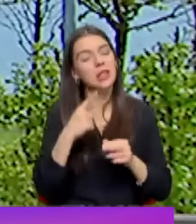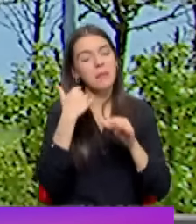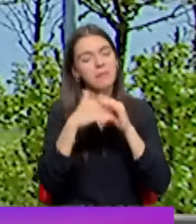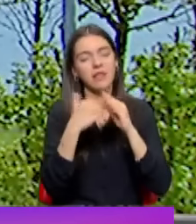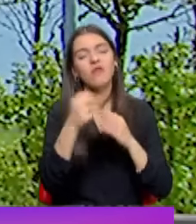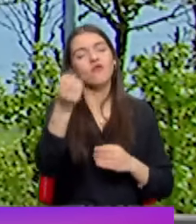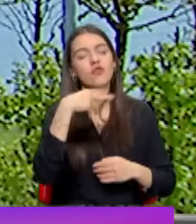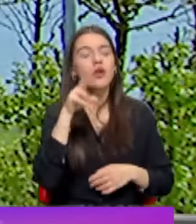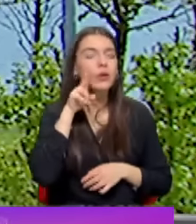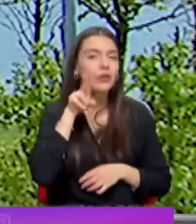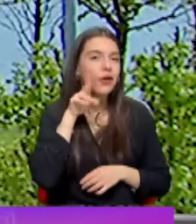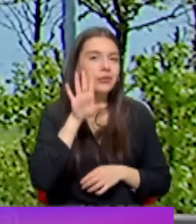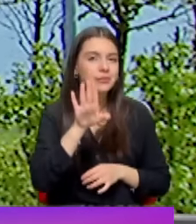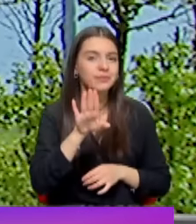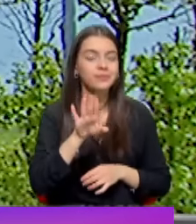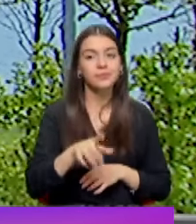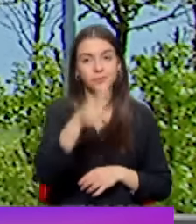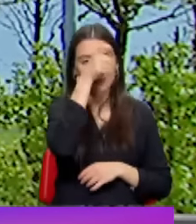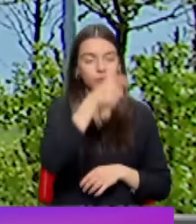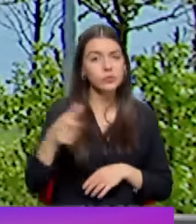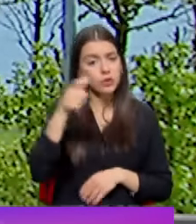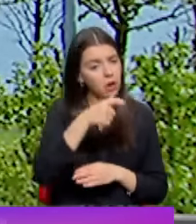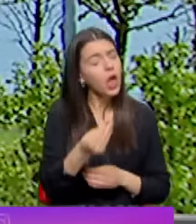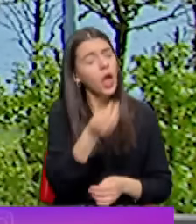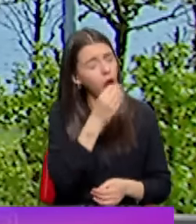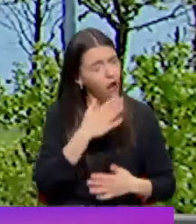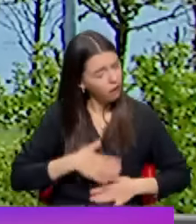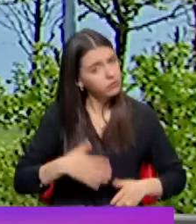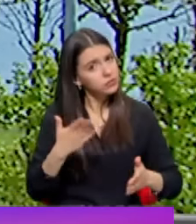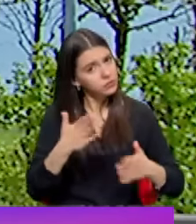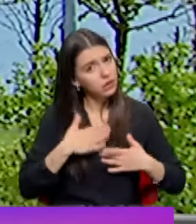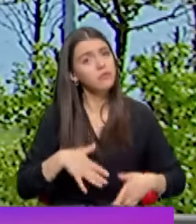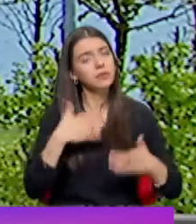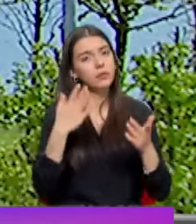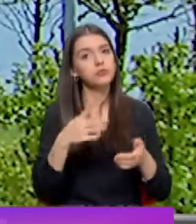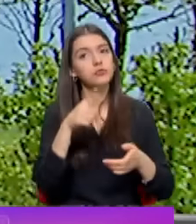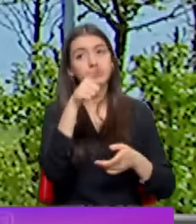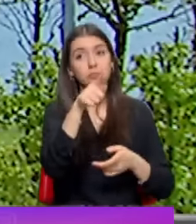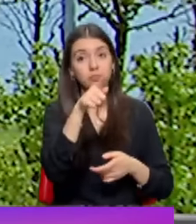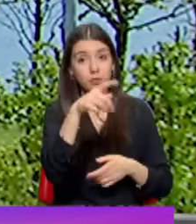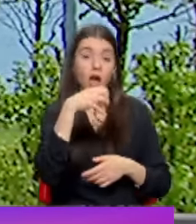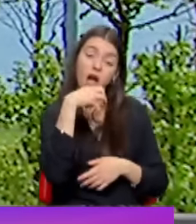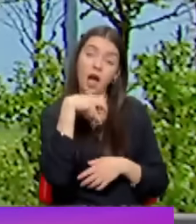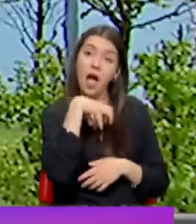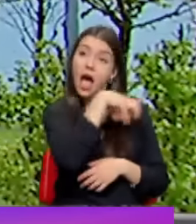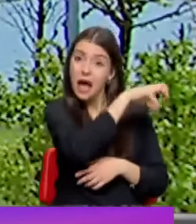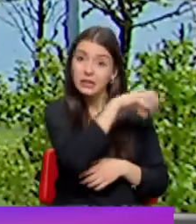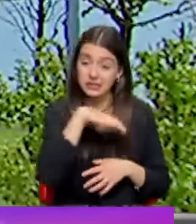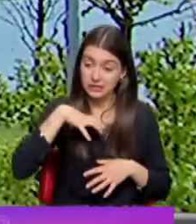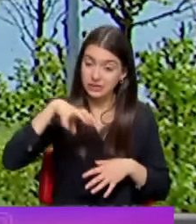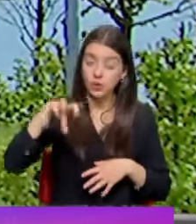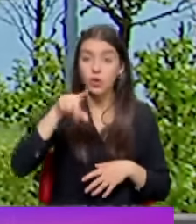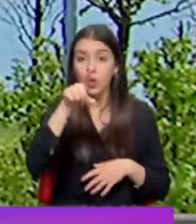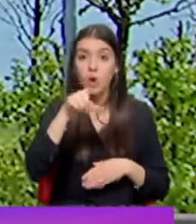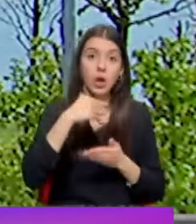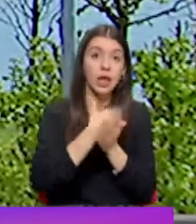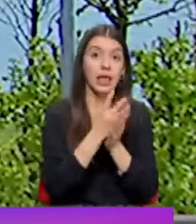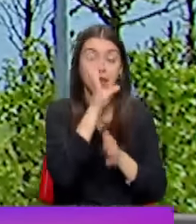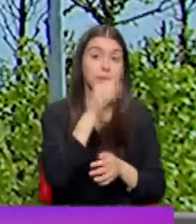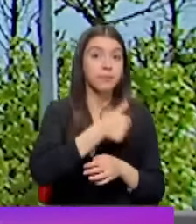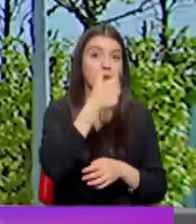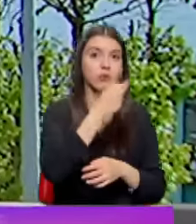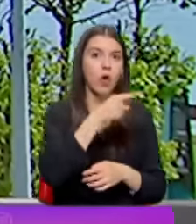atıyorsunuz. Ülkenin kaynağını yesinler, afiyet olsun. Bu azınlığı çoğunluk iktidara getirdi, unutulmasın